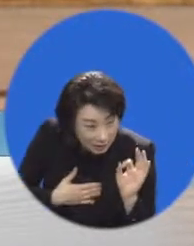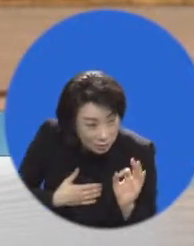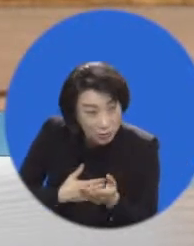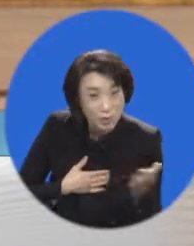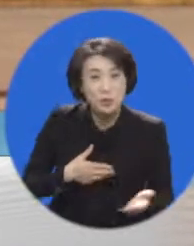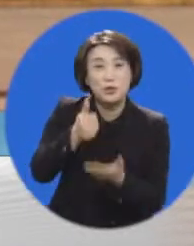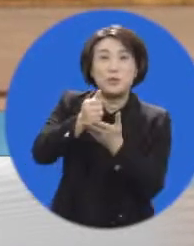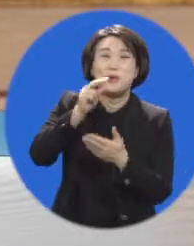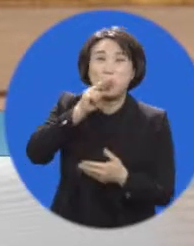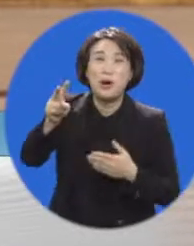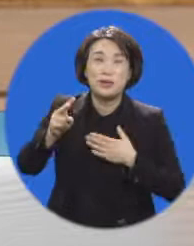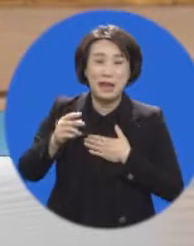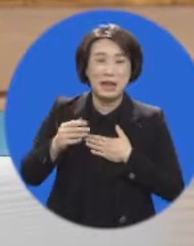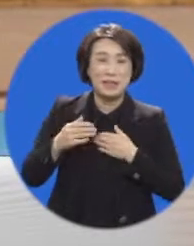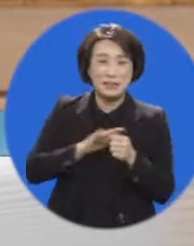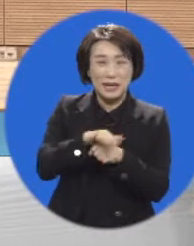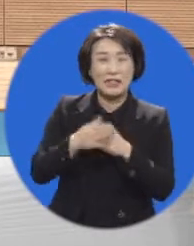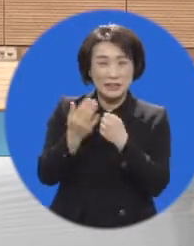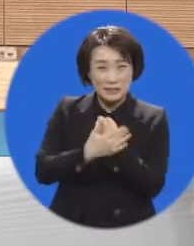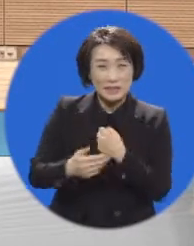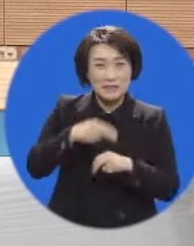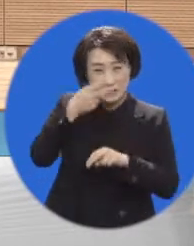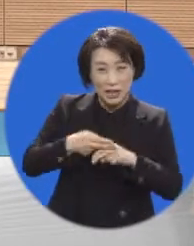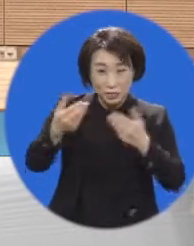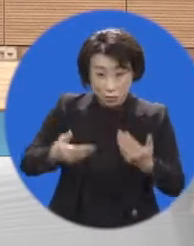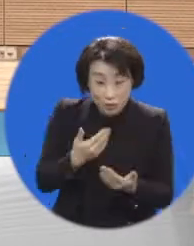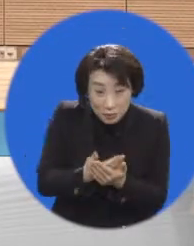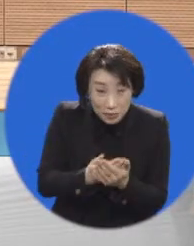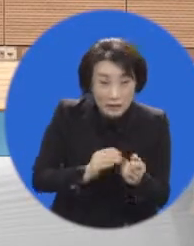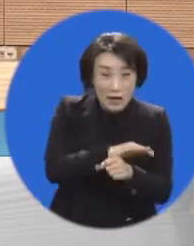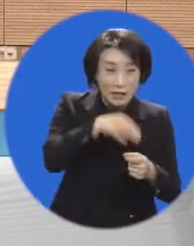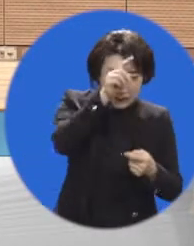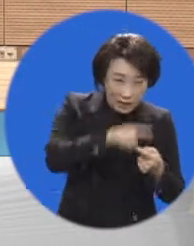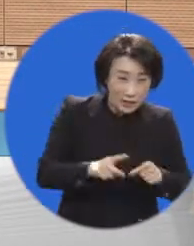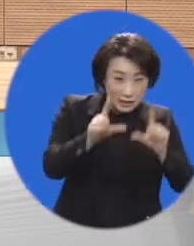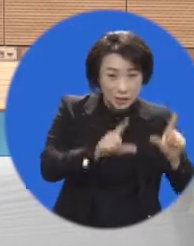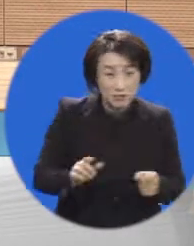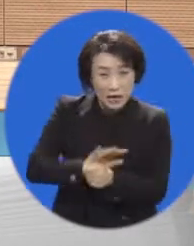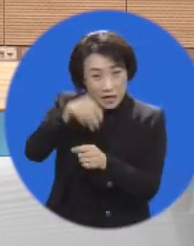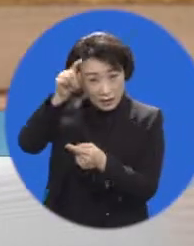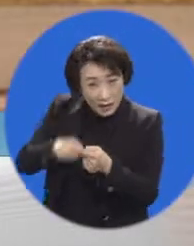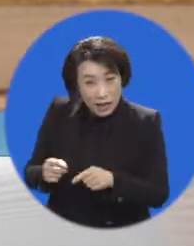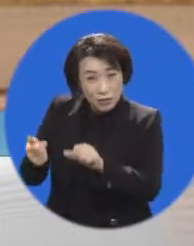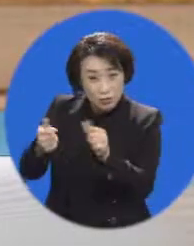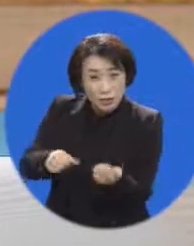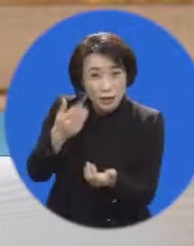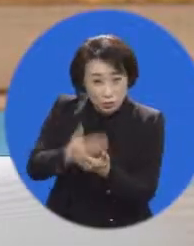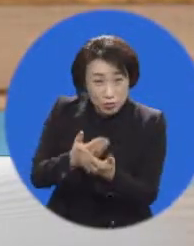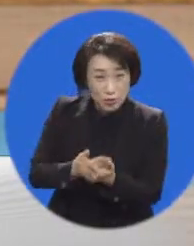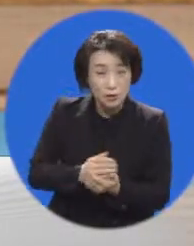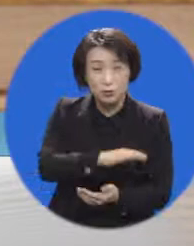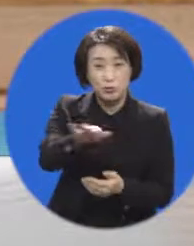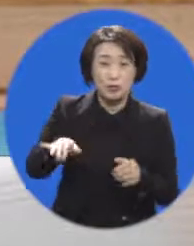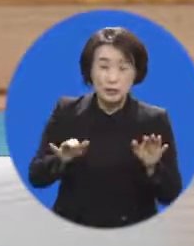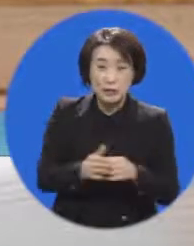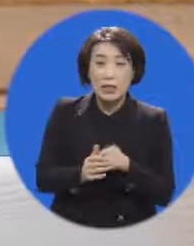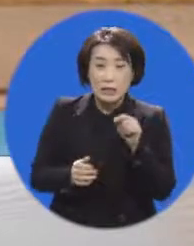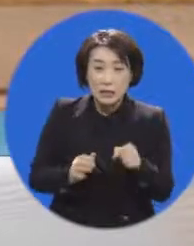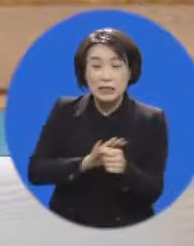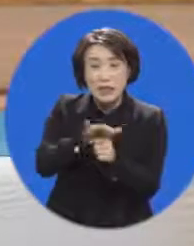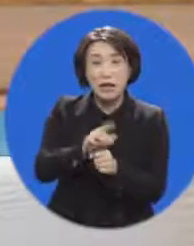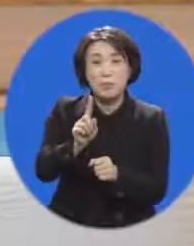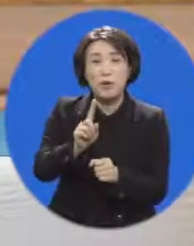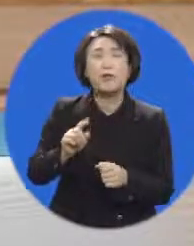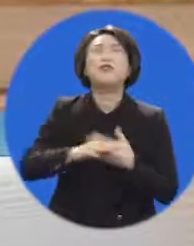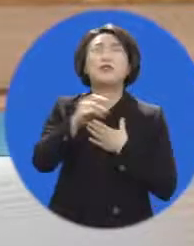내가 사랑의 은사를 주세요. 사랑하다 살고 사랑하다 죽게 해주세요. 우린 정말로 이것이 우리에게